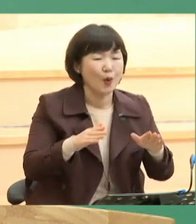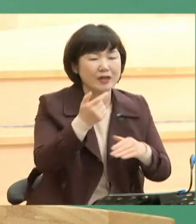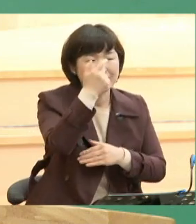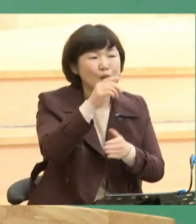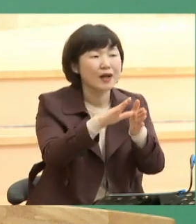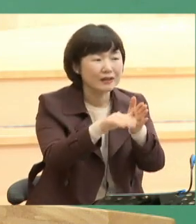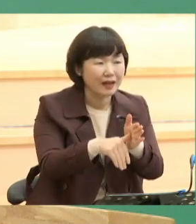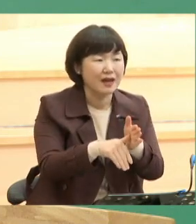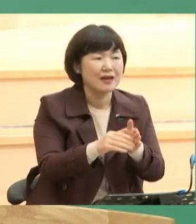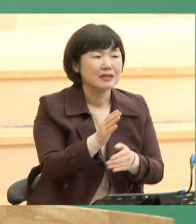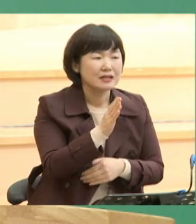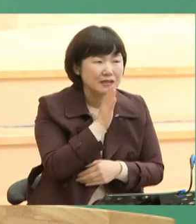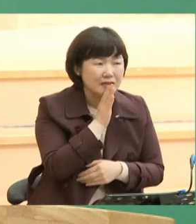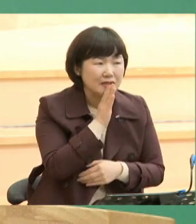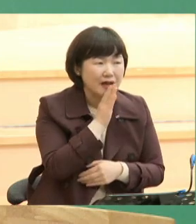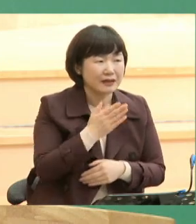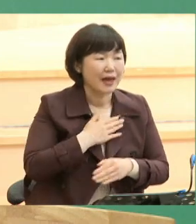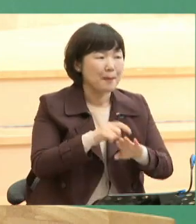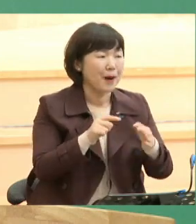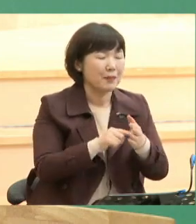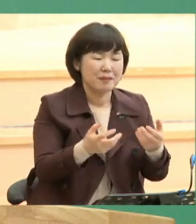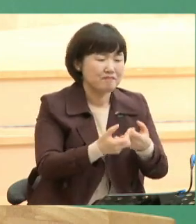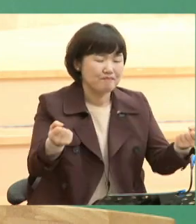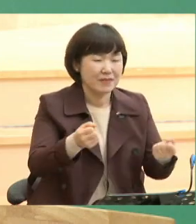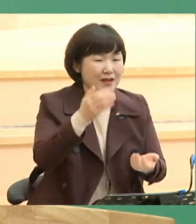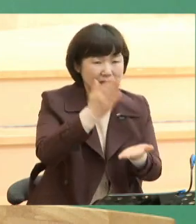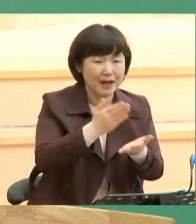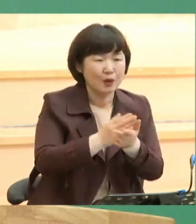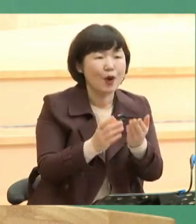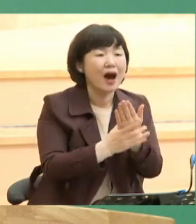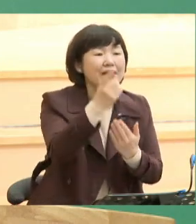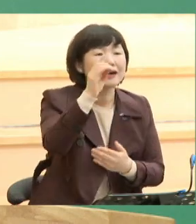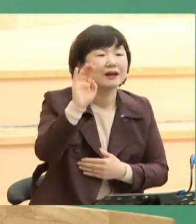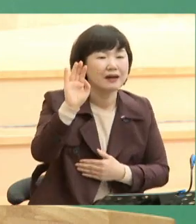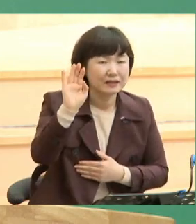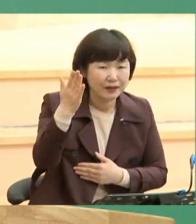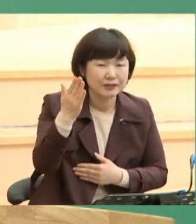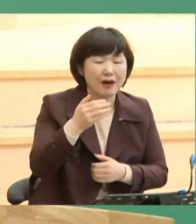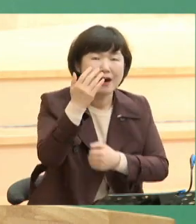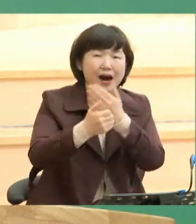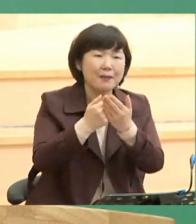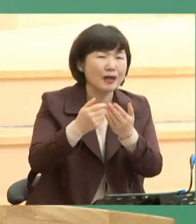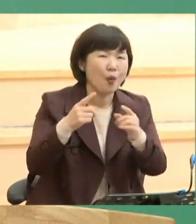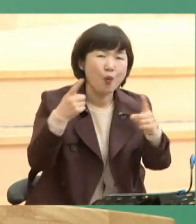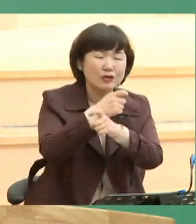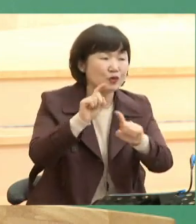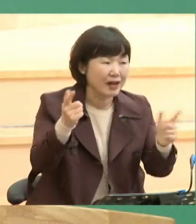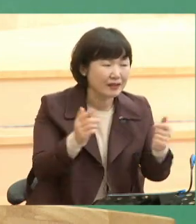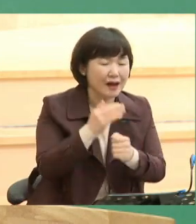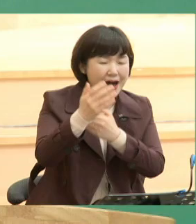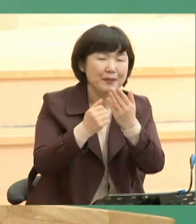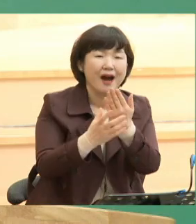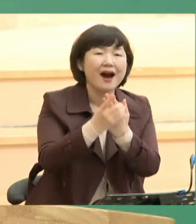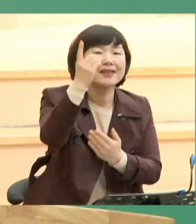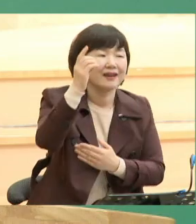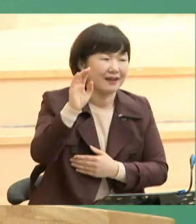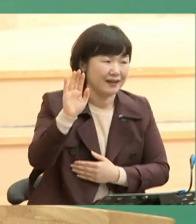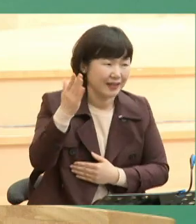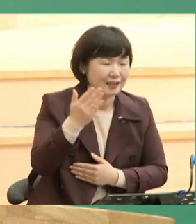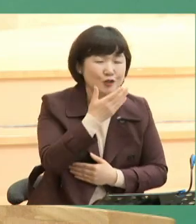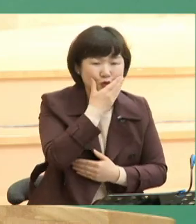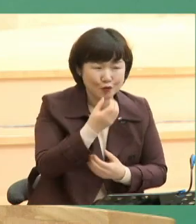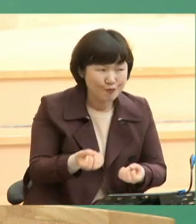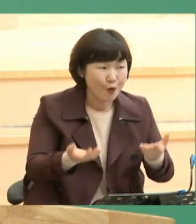때 정말 우리 두 마음이 하나로 모아져서 하나님과 원수가 아니라 하나님과 하나되어 지는 그